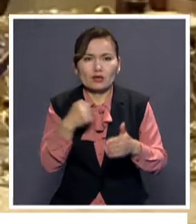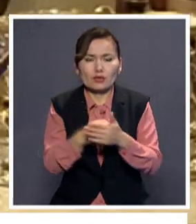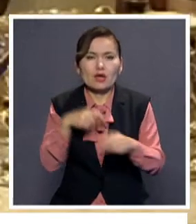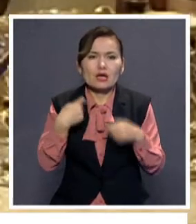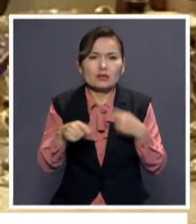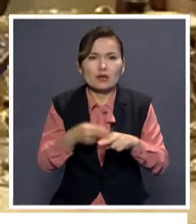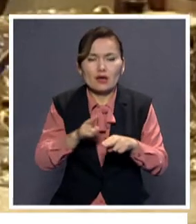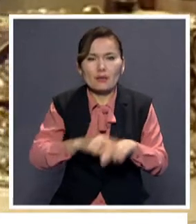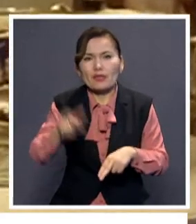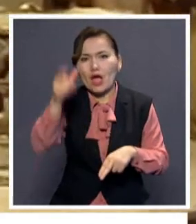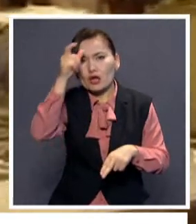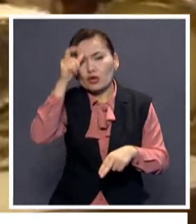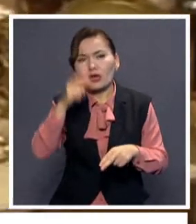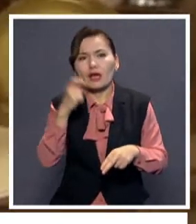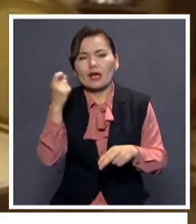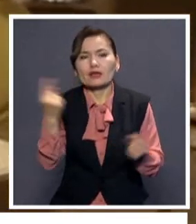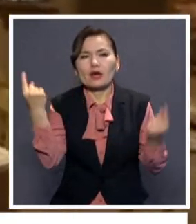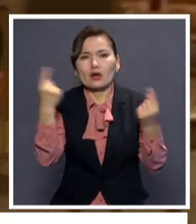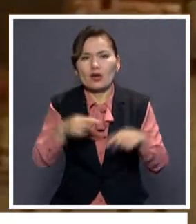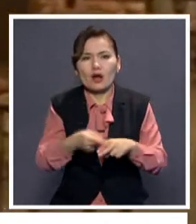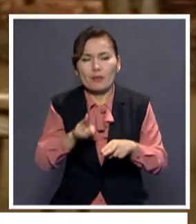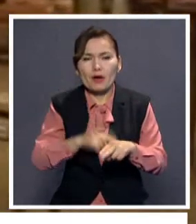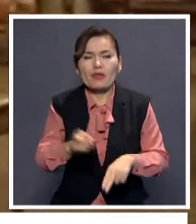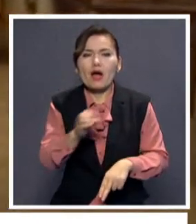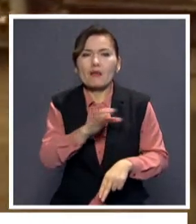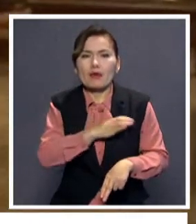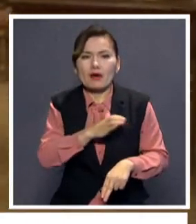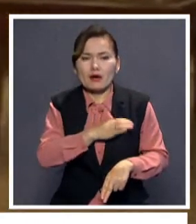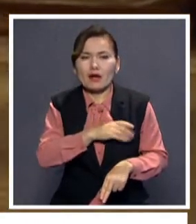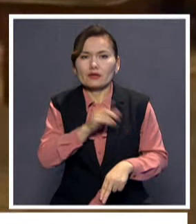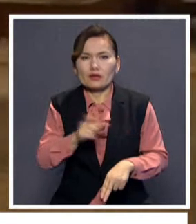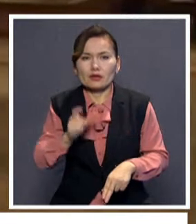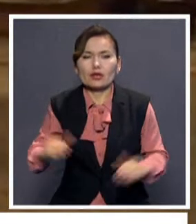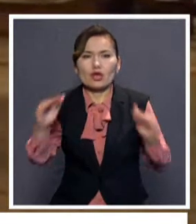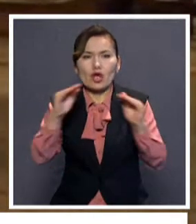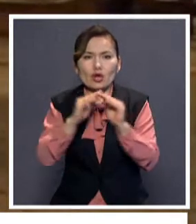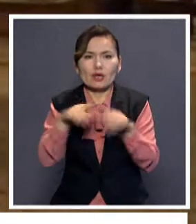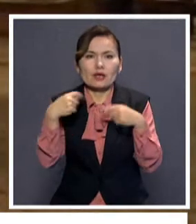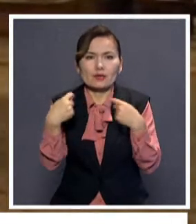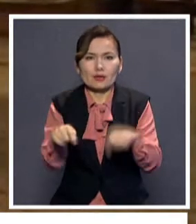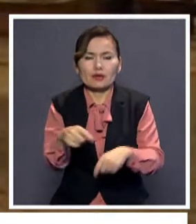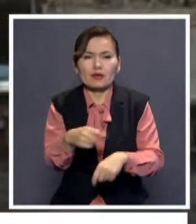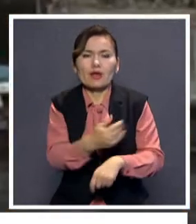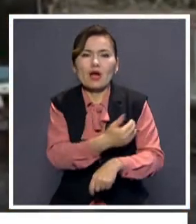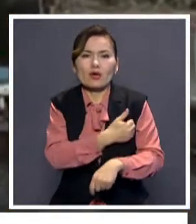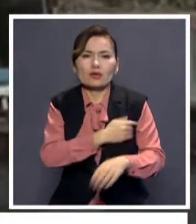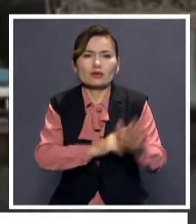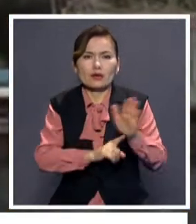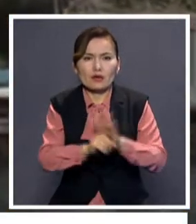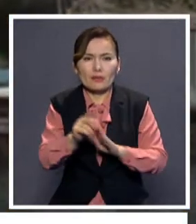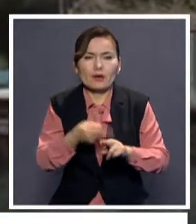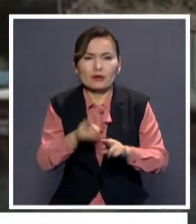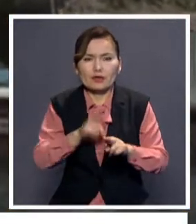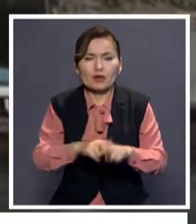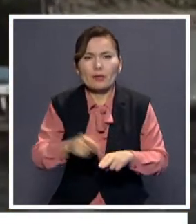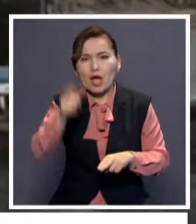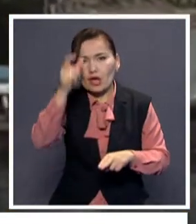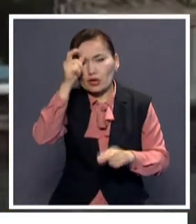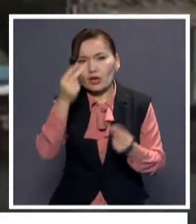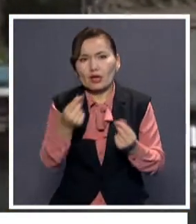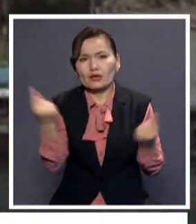қысылтаяң кезеңге тап болуына орай, ауқаттылар өздерінің қымбат үйлерінен тезірек құтылғысы келеді. Ал түрік лирасы құлдырағандықтан,